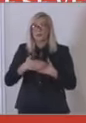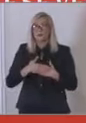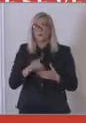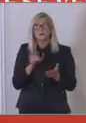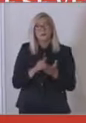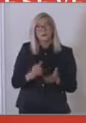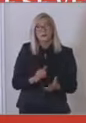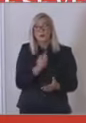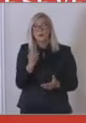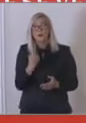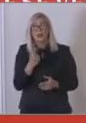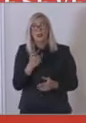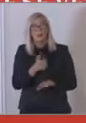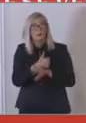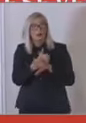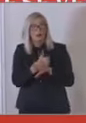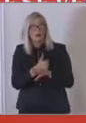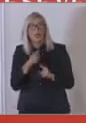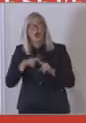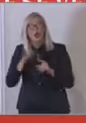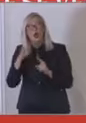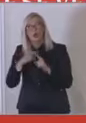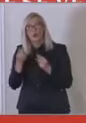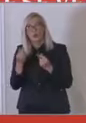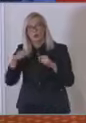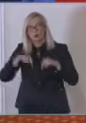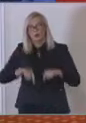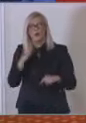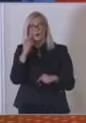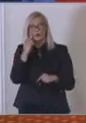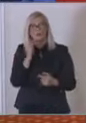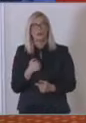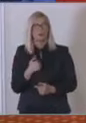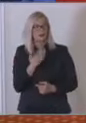Rajonal. Edhe njëherë, kryeministër Hoti, mirë se erdhën në Shkup.